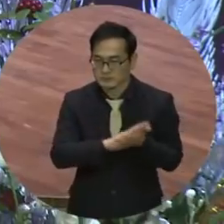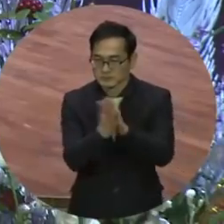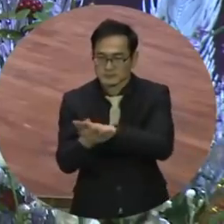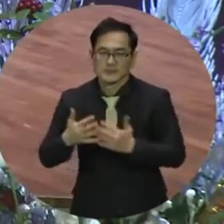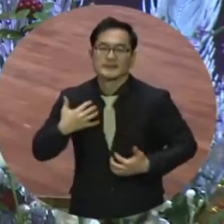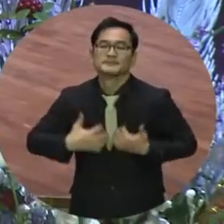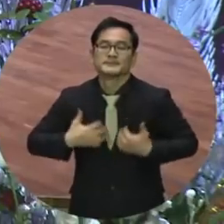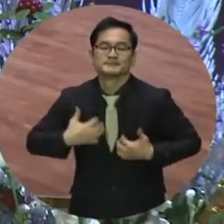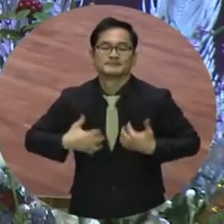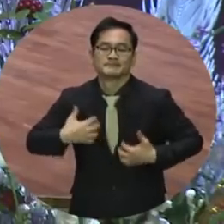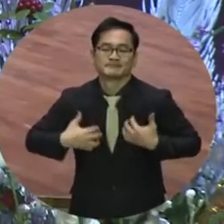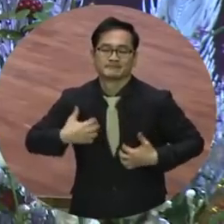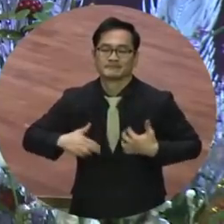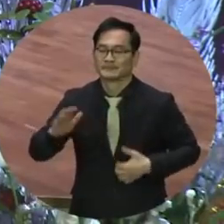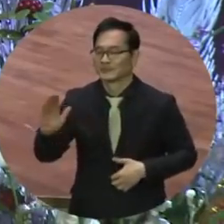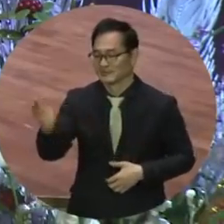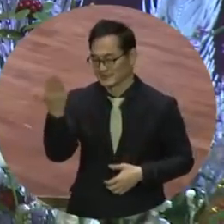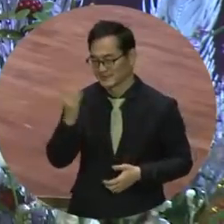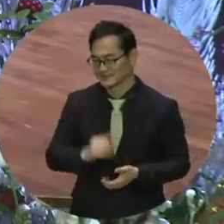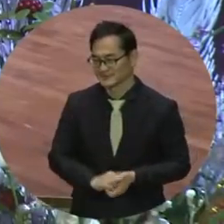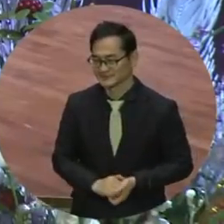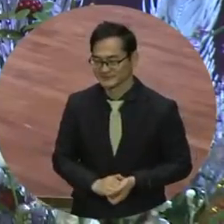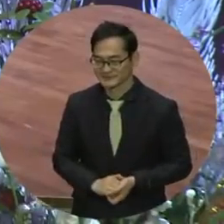주님으로 축복합니다. 결론입니다.